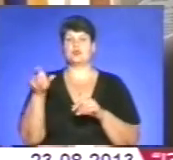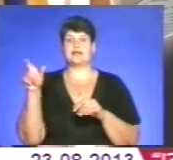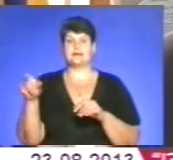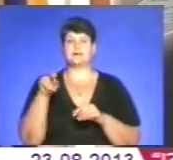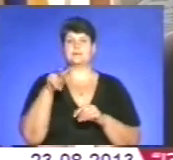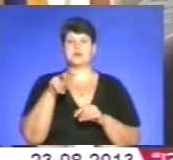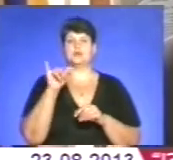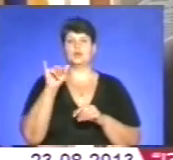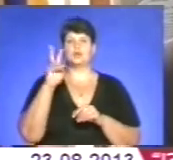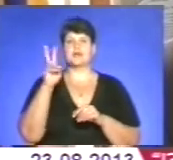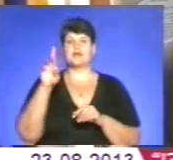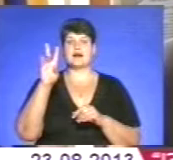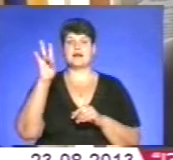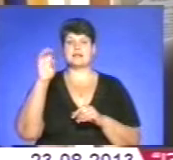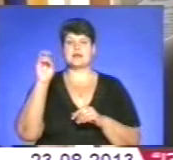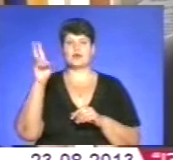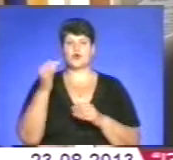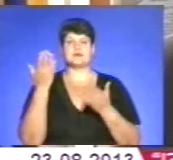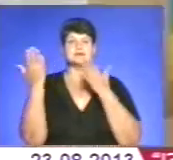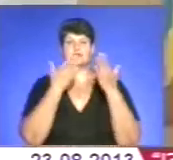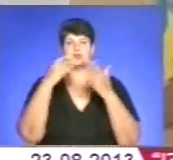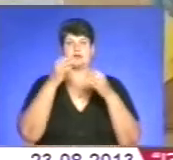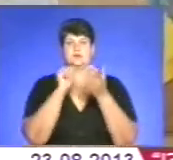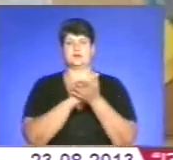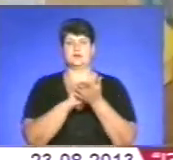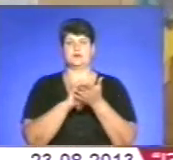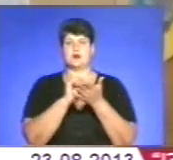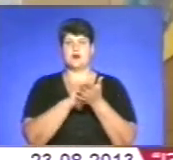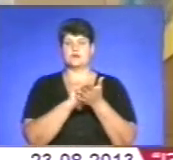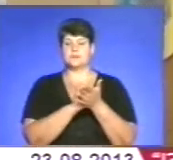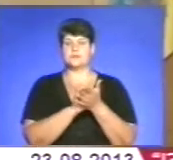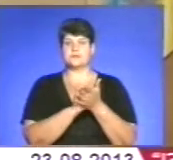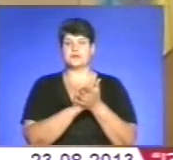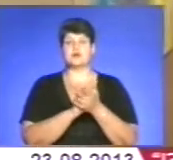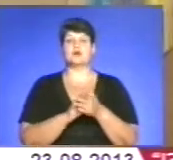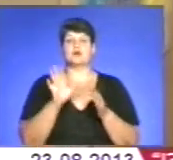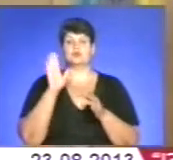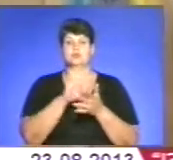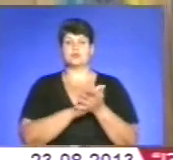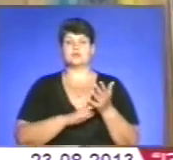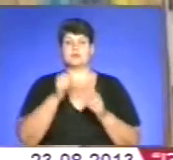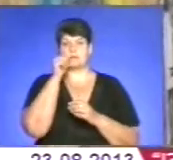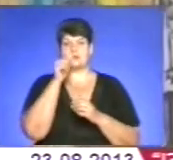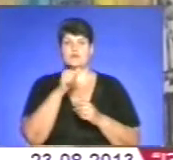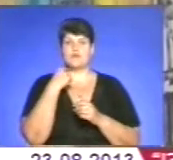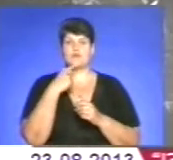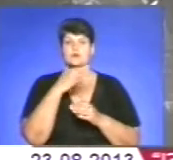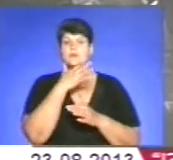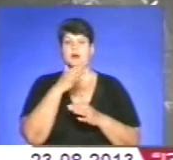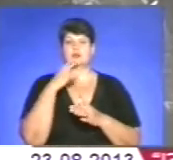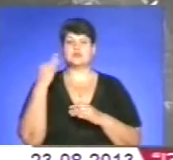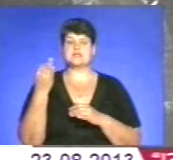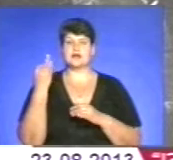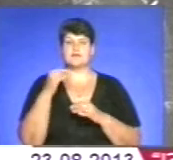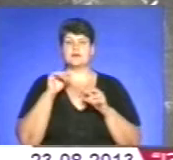Лук'яненко зачитав акт незалежності України. Триватиме експозиція місяць. Працівники архіву зазначають, багато цікавих подій під